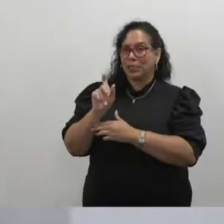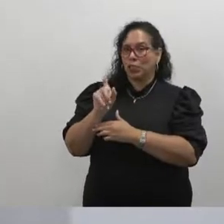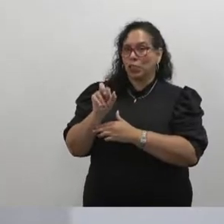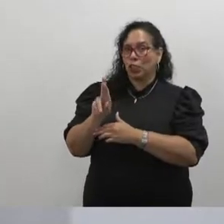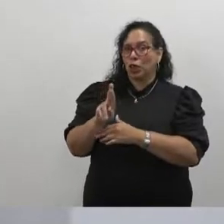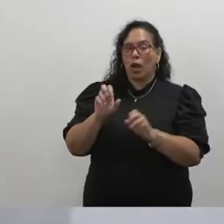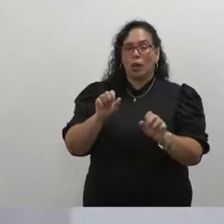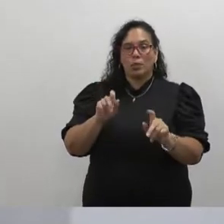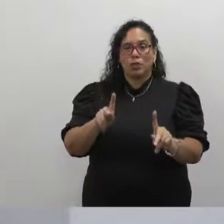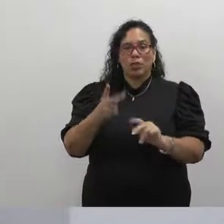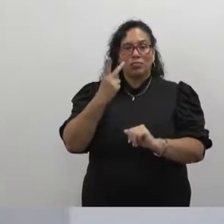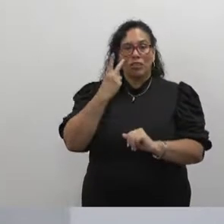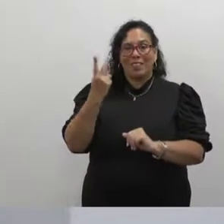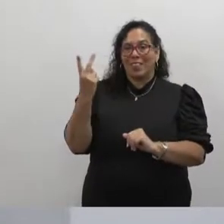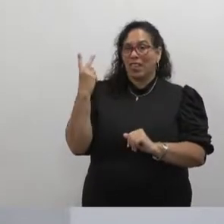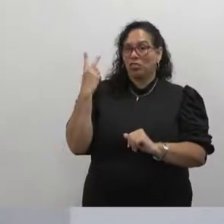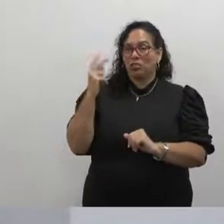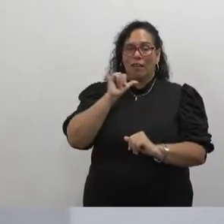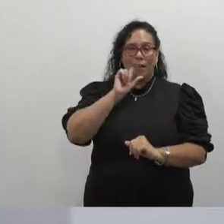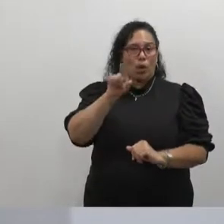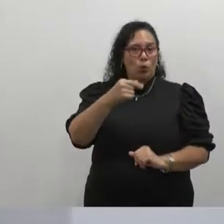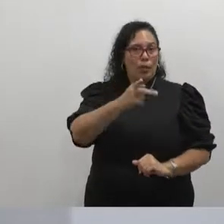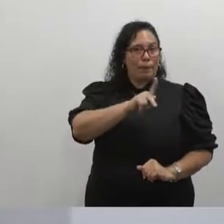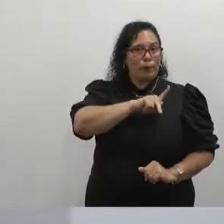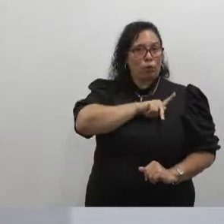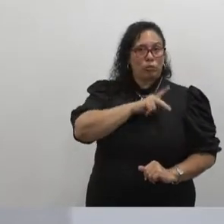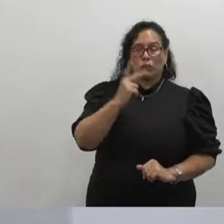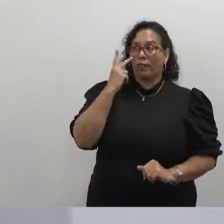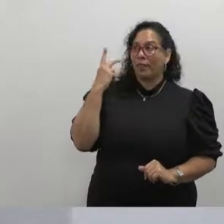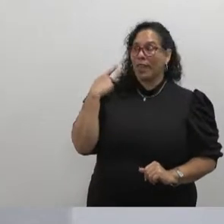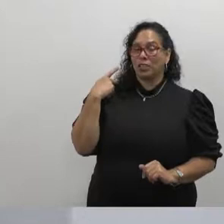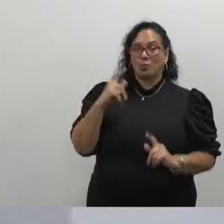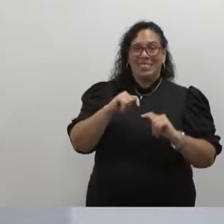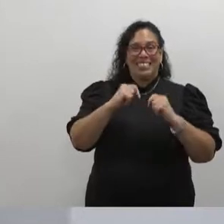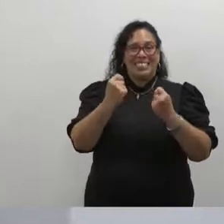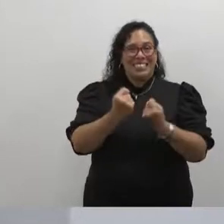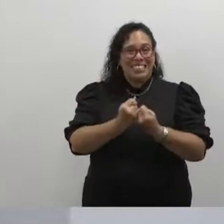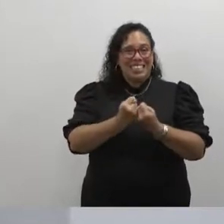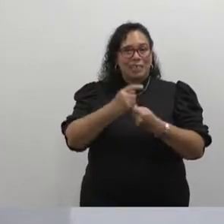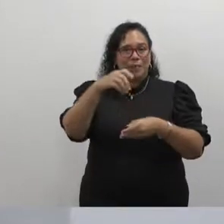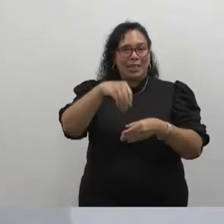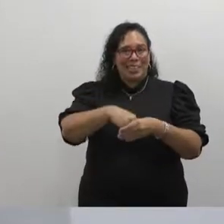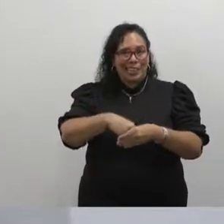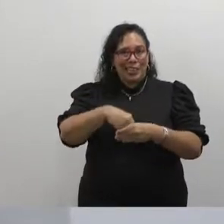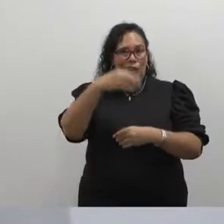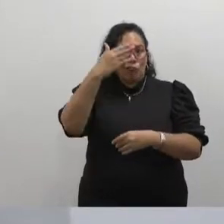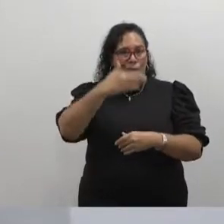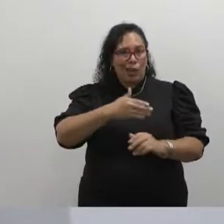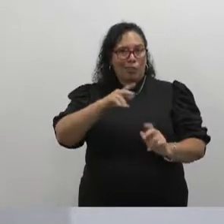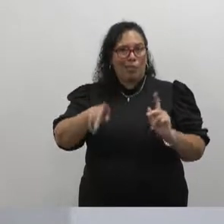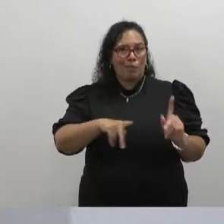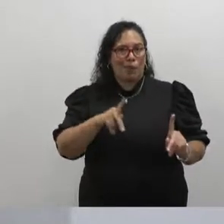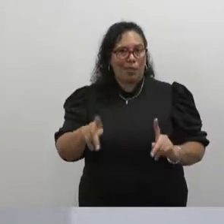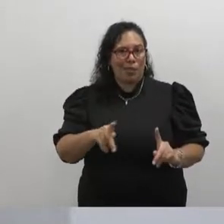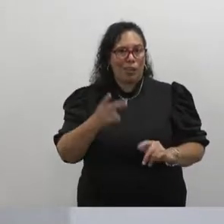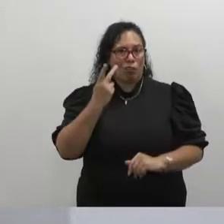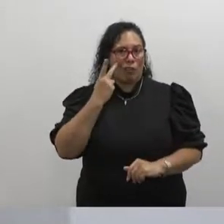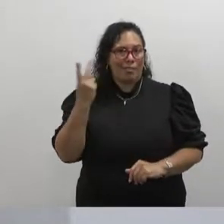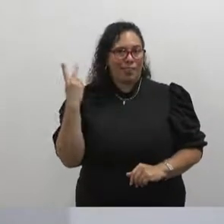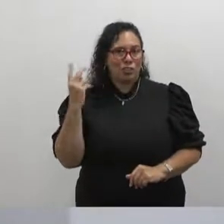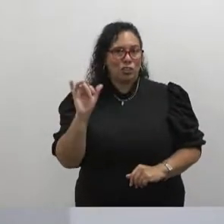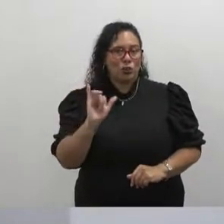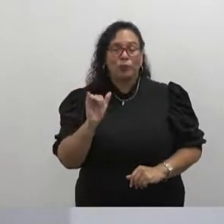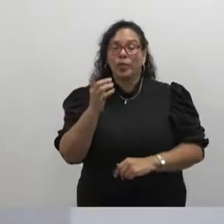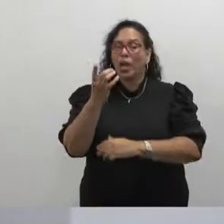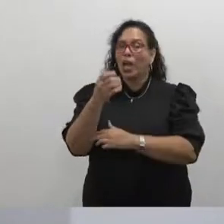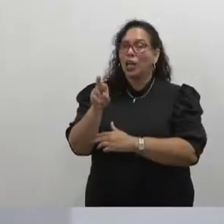vị thưa sập châu ông pi cá ông bị xa ca sân chân kết mơ mà mình ca sân chân kết mơ ta khuôn ai phát tỏ thế bằng ca sân chân mơ